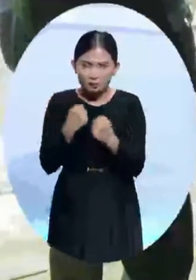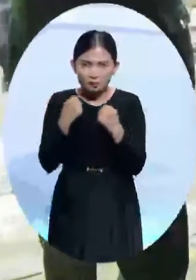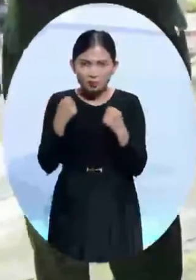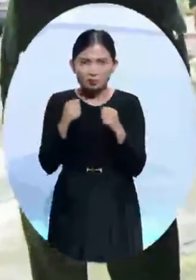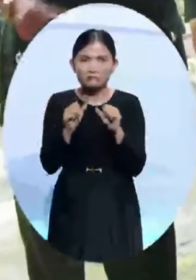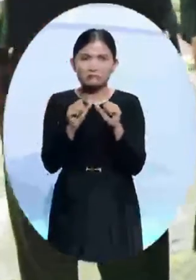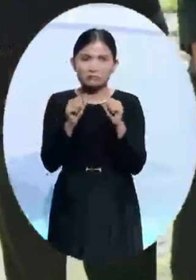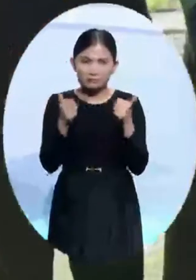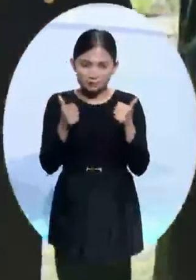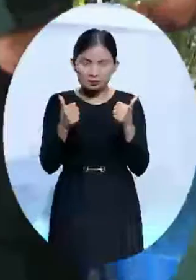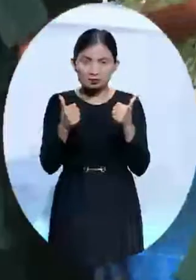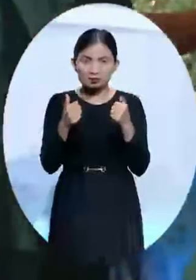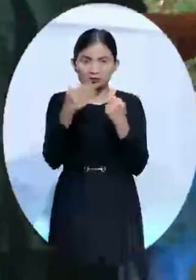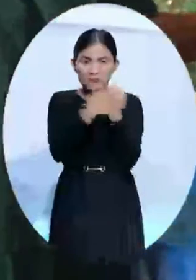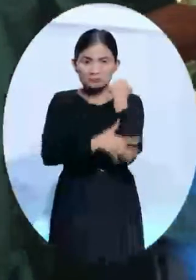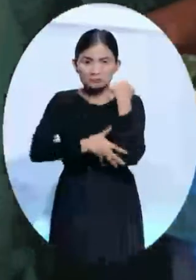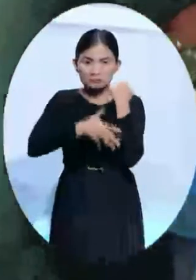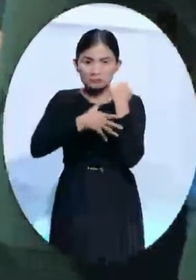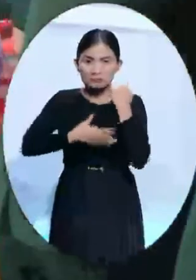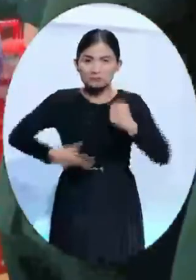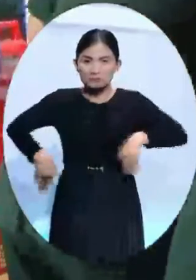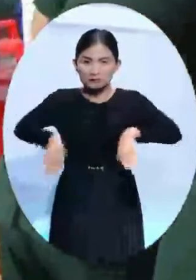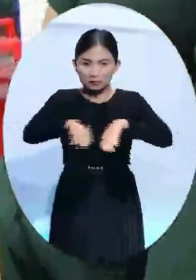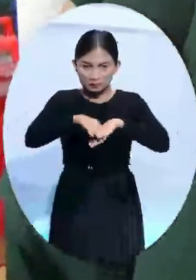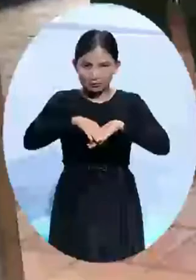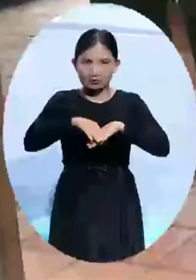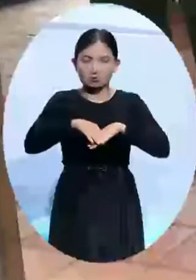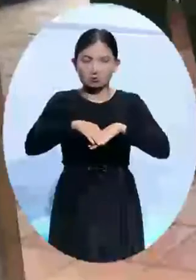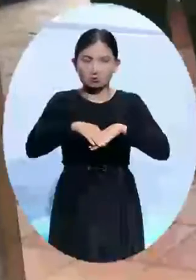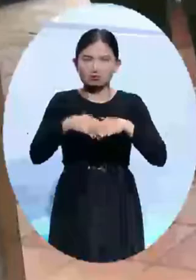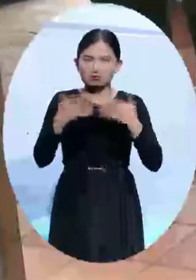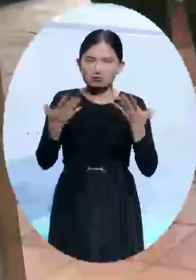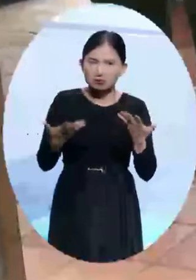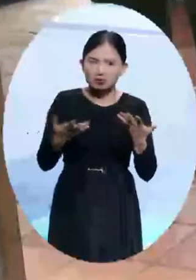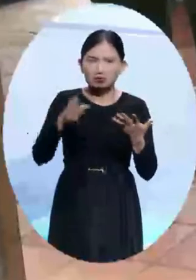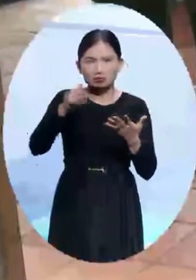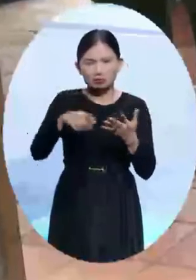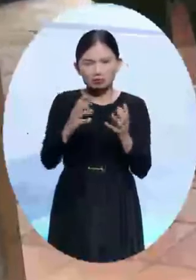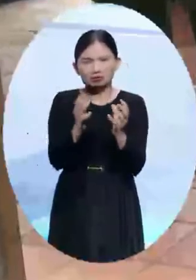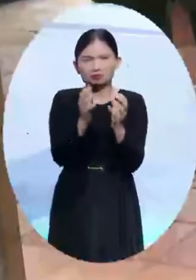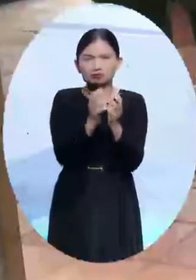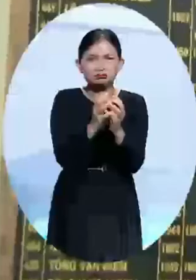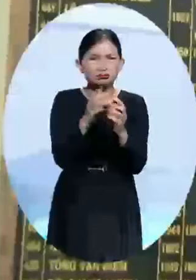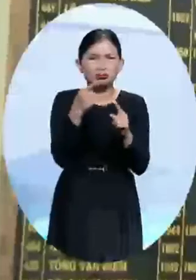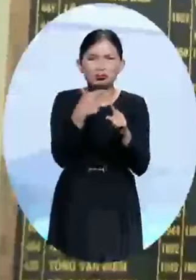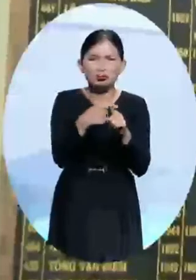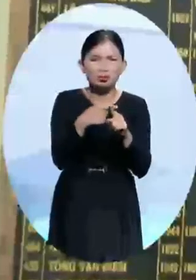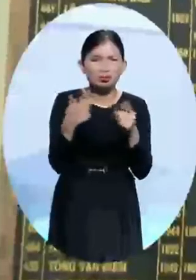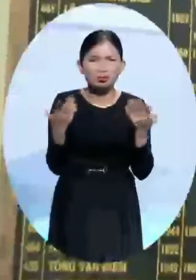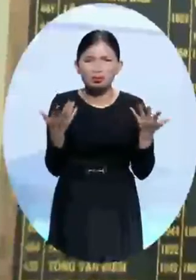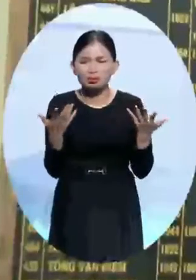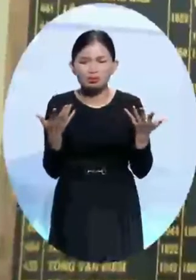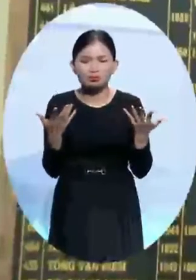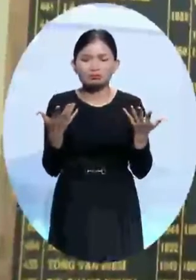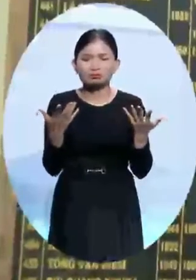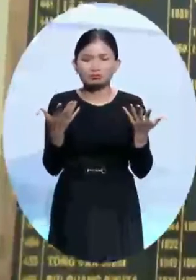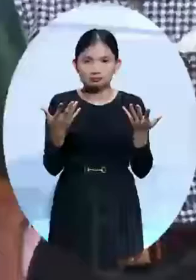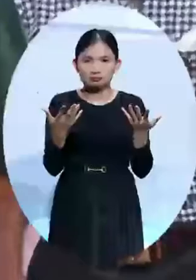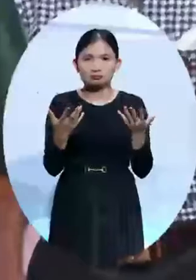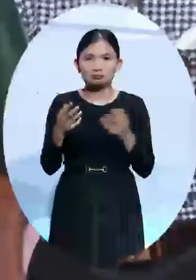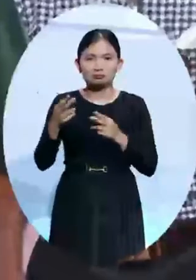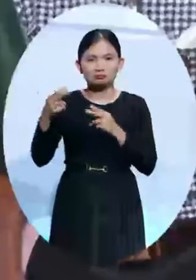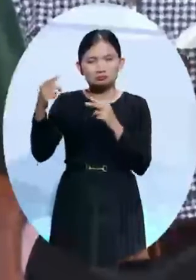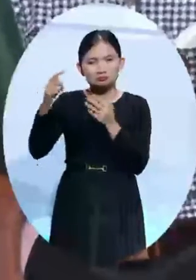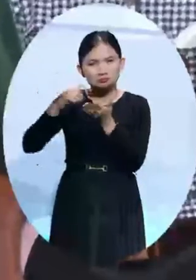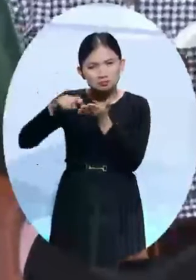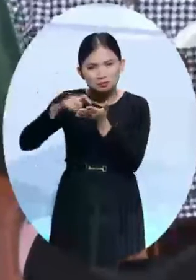quốc mà hài cốt chưa được quy tập, hiện được lưu danh trên những tấm bia tại nhà tưởng niệm. Trong cuộc kháng chiến chống Mỹ cứu nước, tại